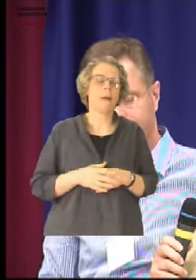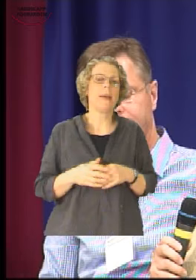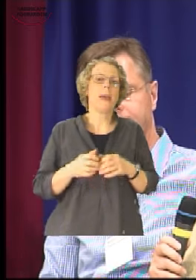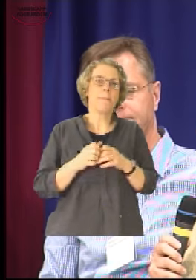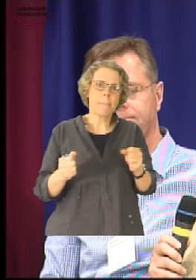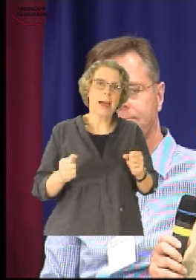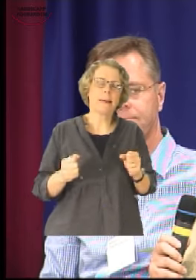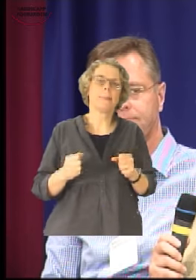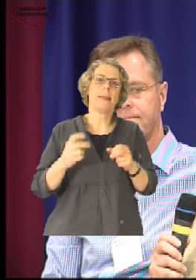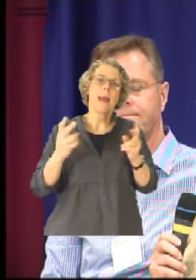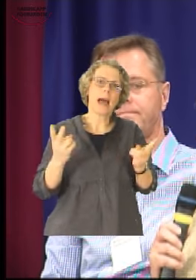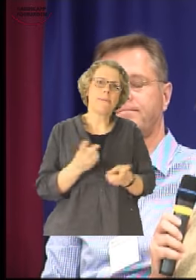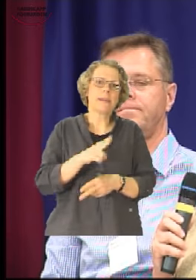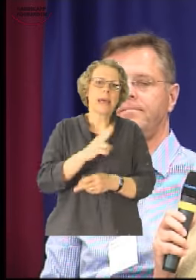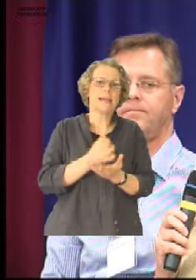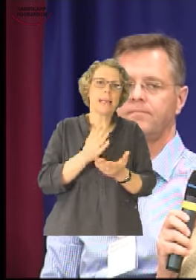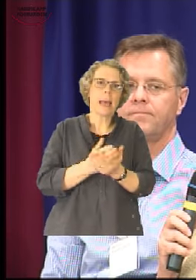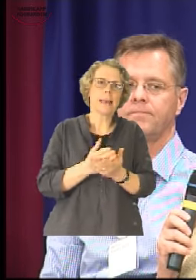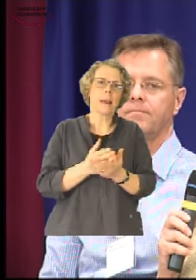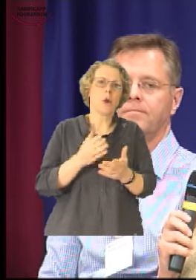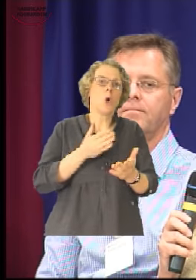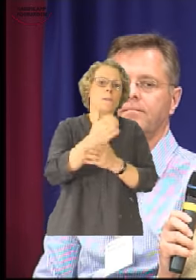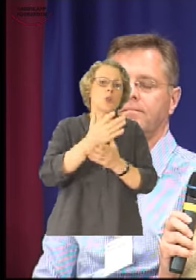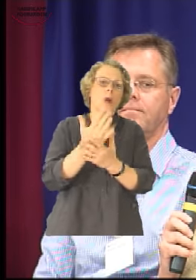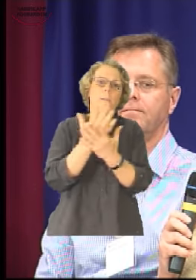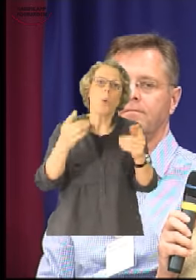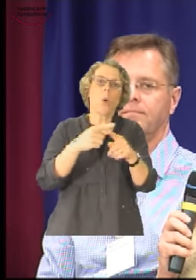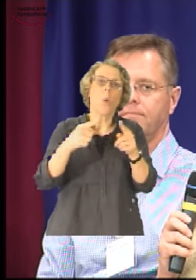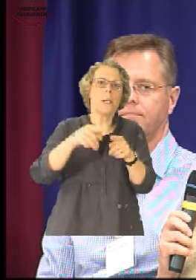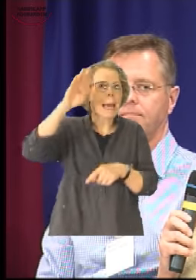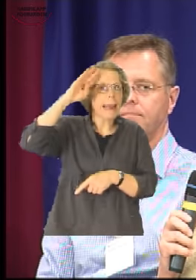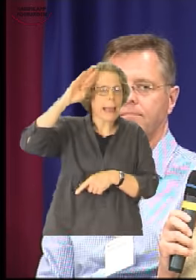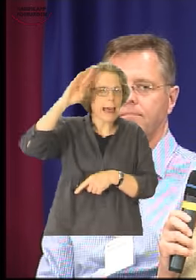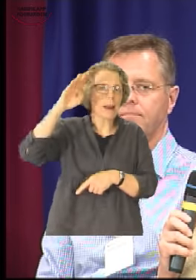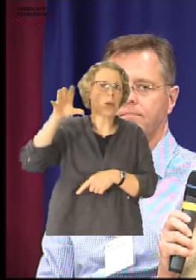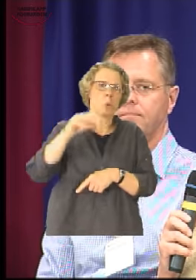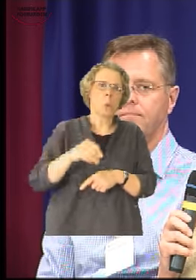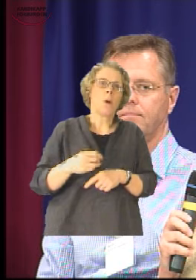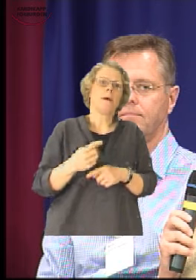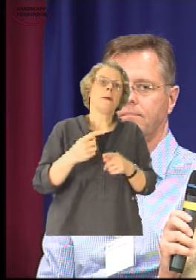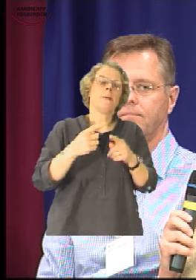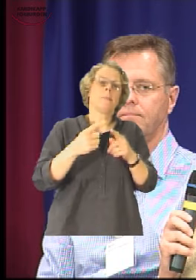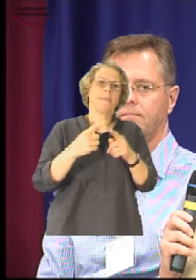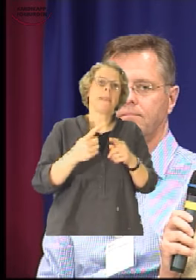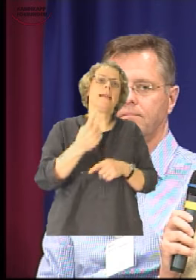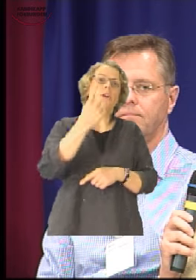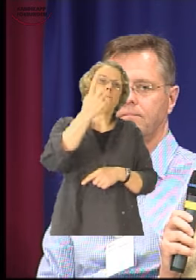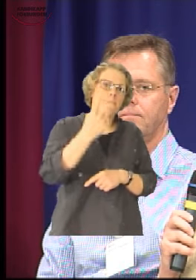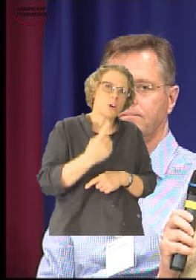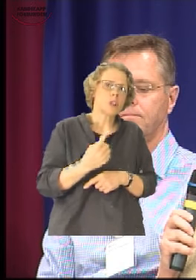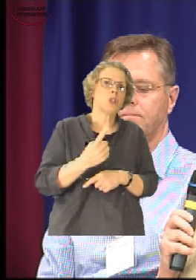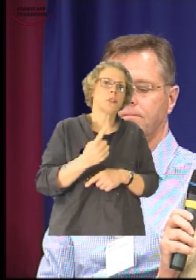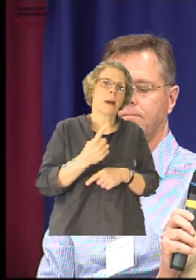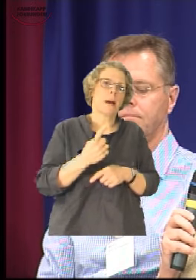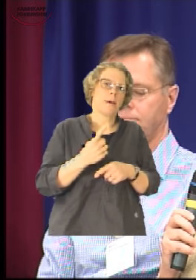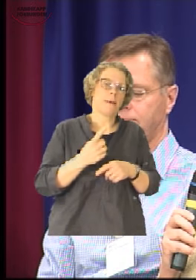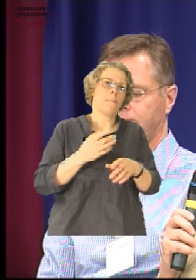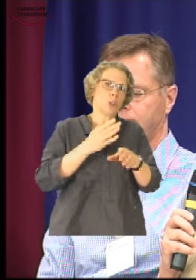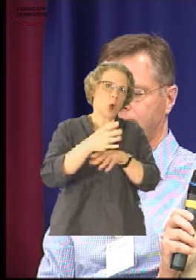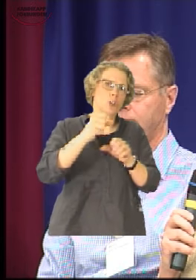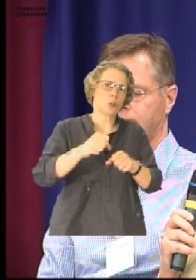gäller det här med att gå till många olika läkare, så är det i alla fall den första linjen som ska ta helhetsbedömningen och